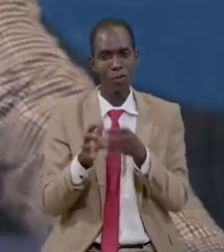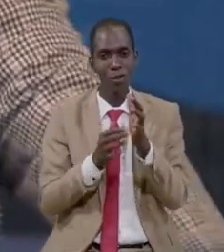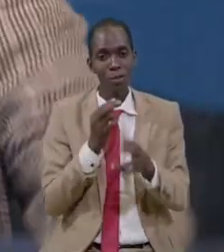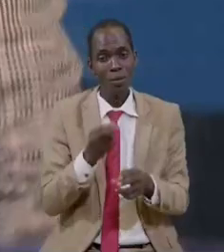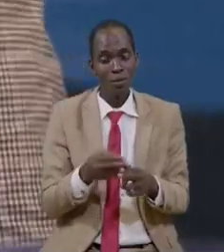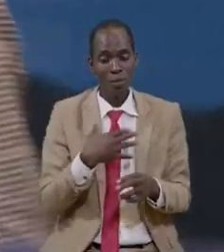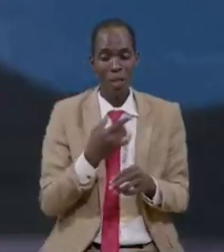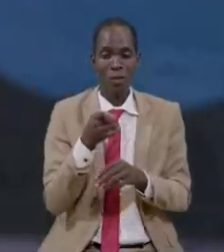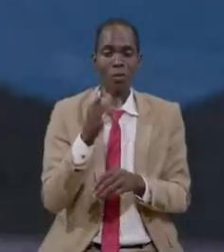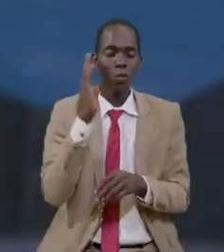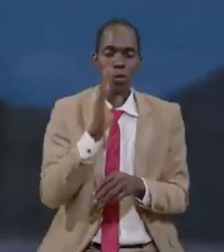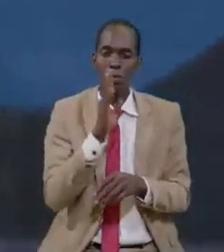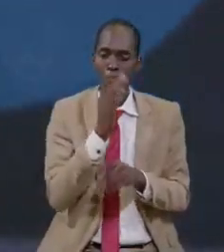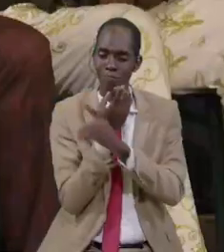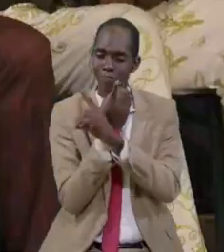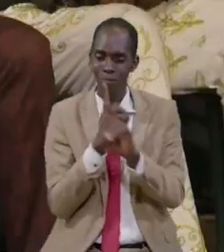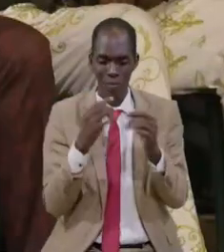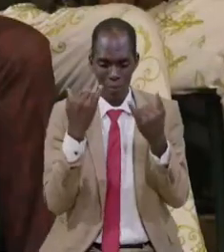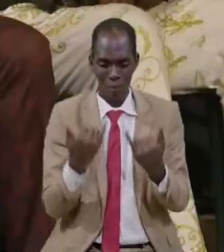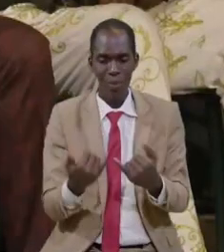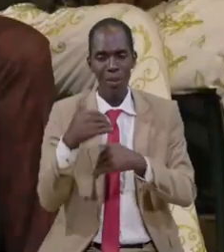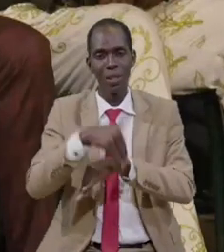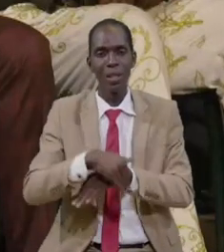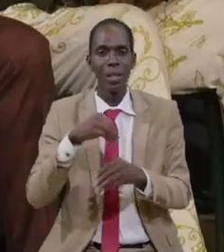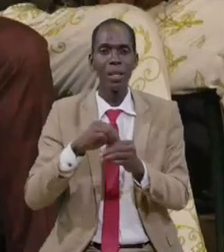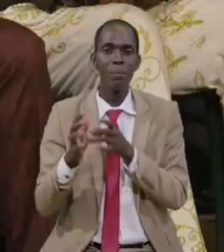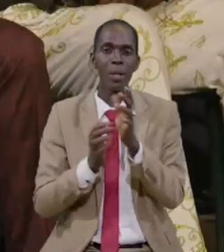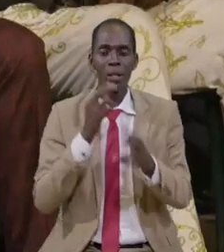Et la délivrance te parviendra au nom de Jésus.